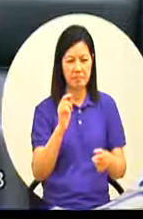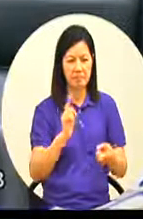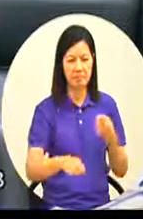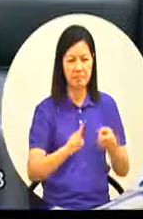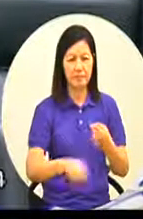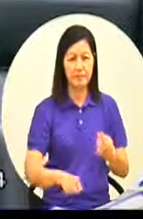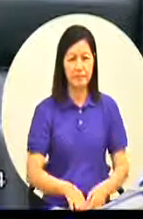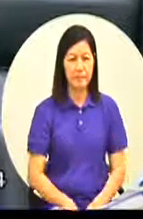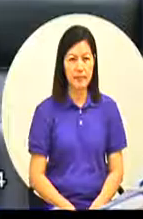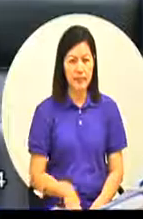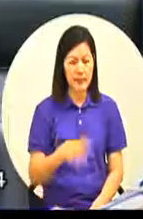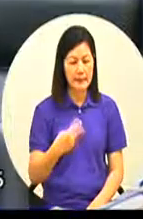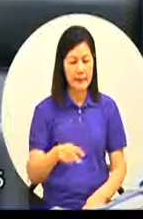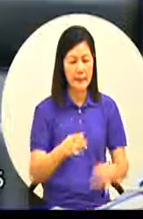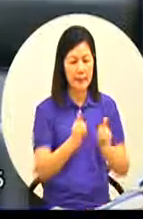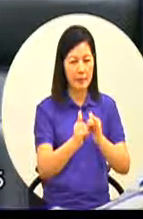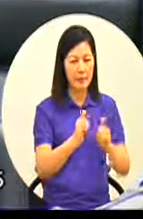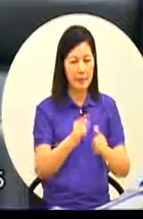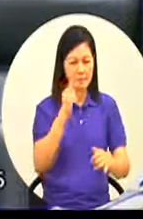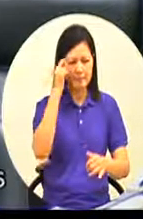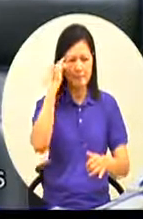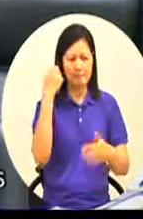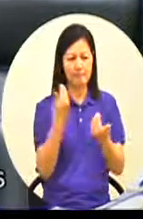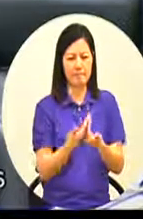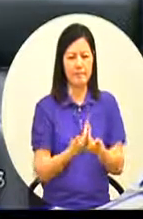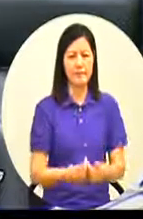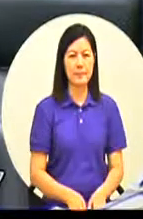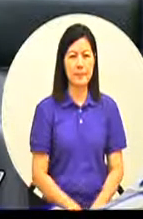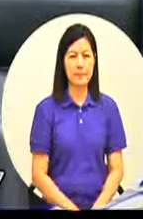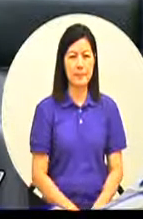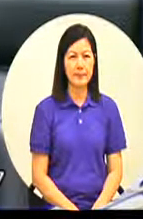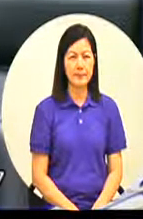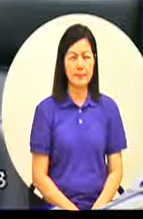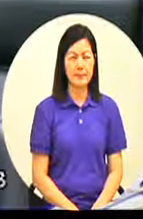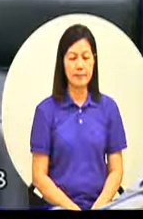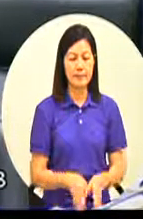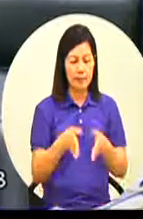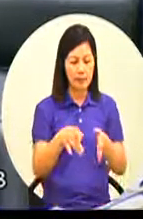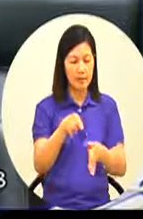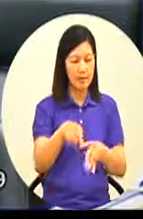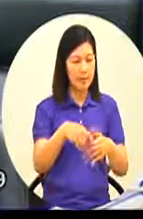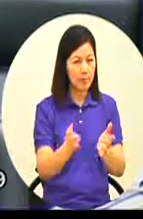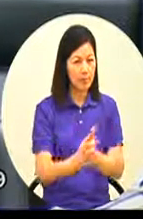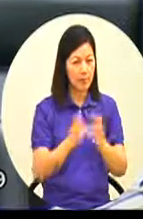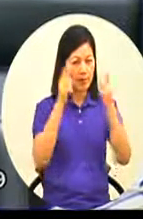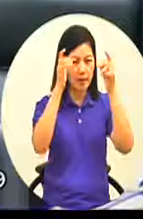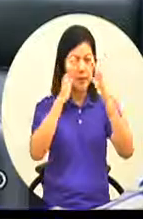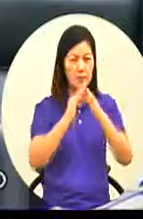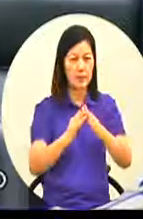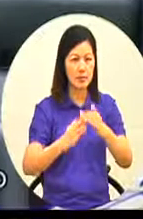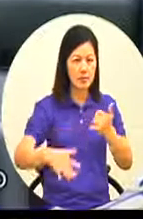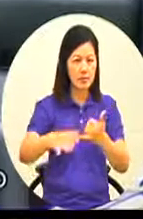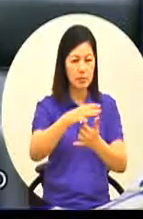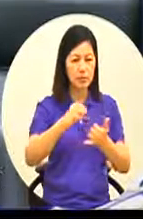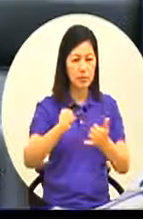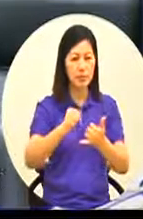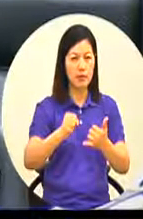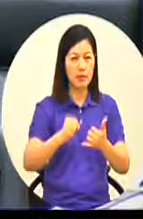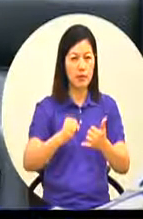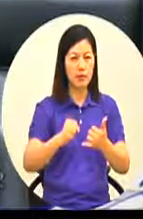甚至民众也非常的反弹，非常的大针对这个部分 高雄市是全国最大